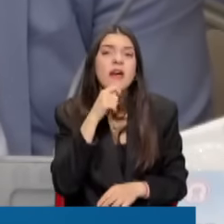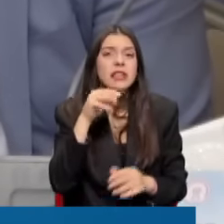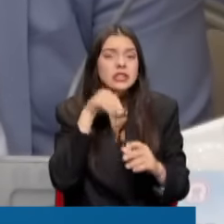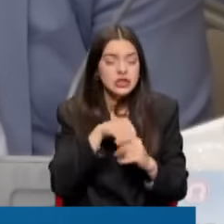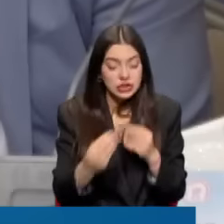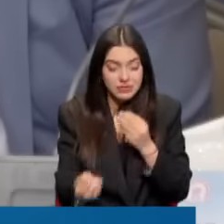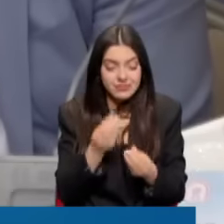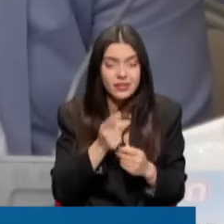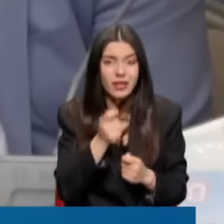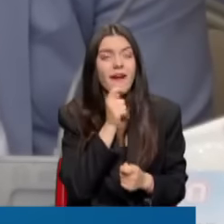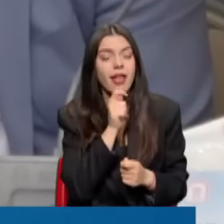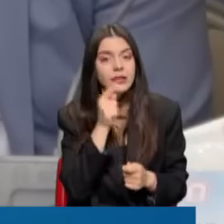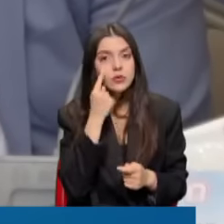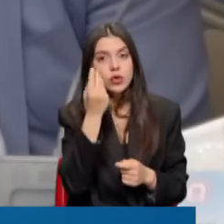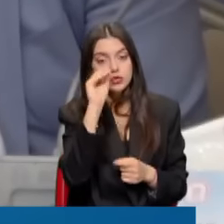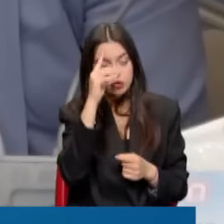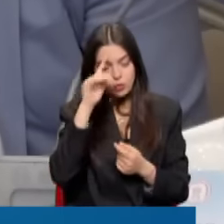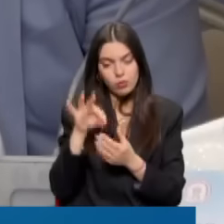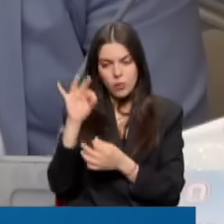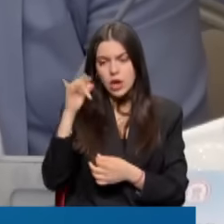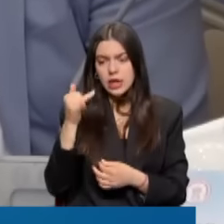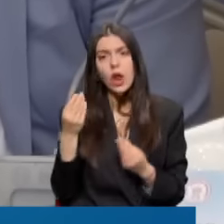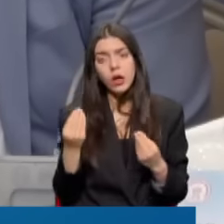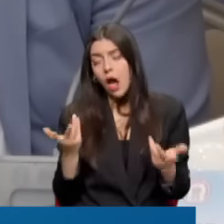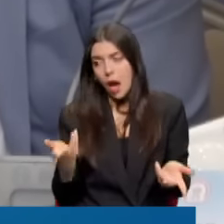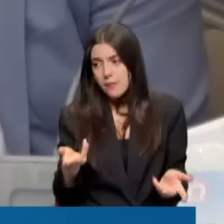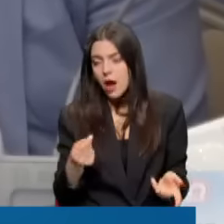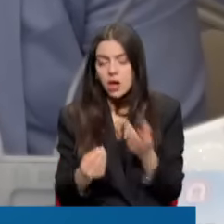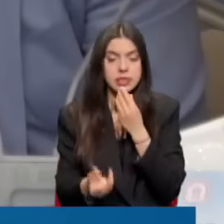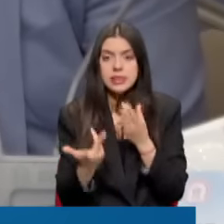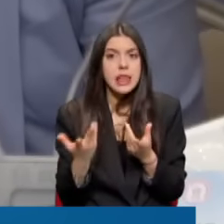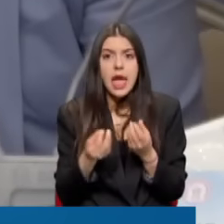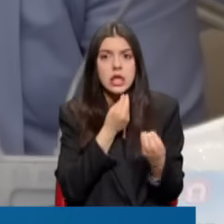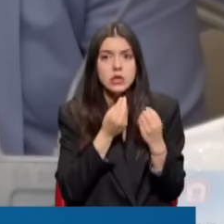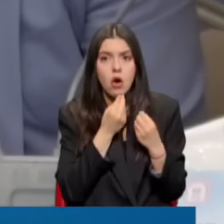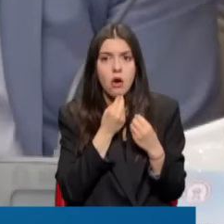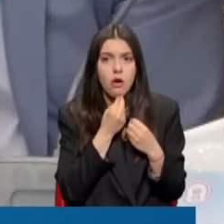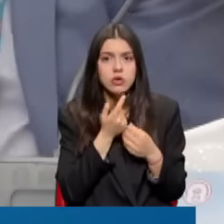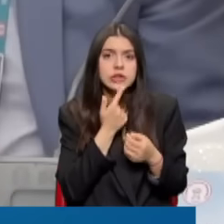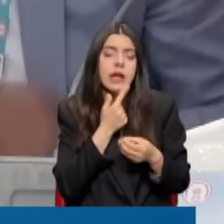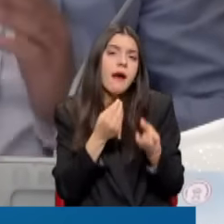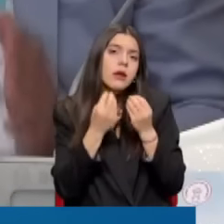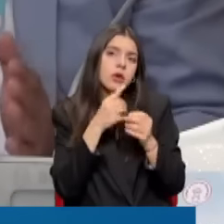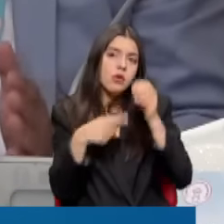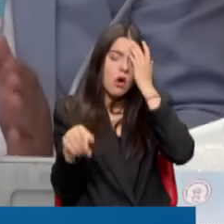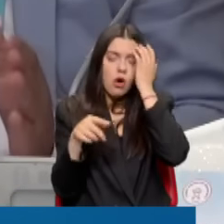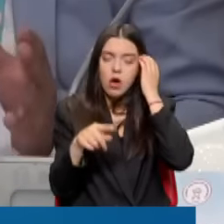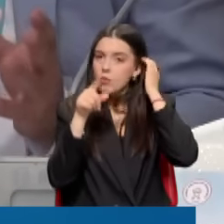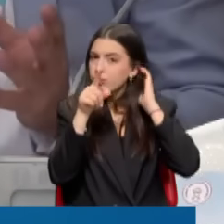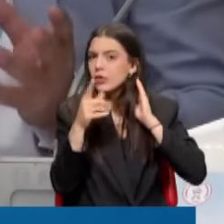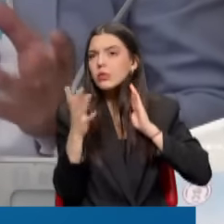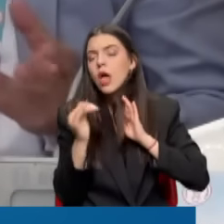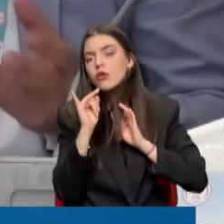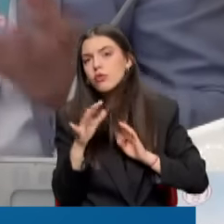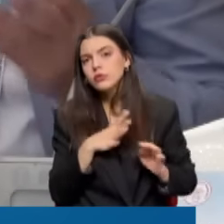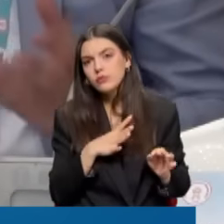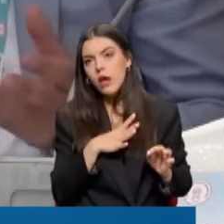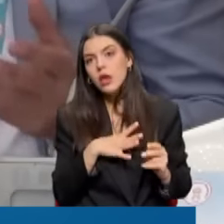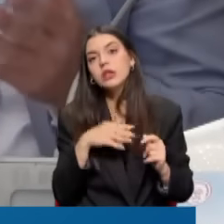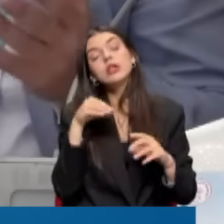beslenme yani çocuğun boyu kilosu iyi ama tükettiği Sadece karbonhidrat İşin kötü tarafı